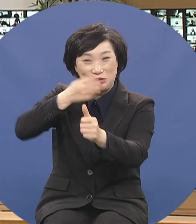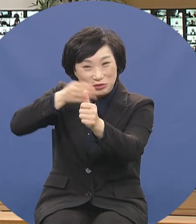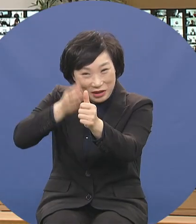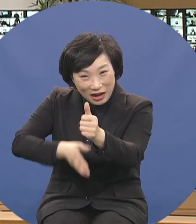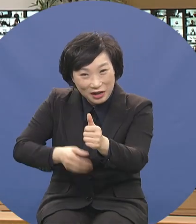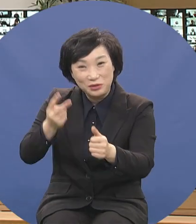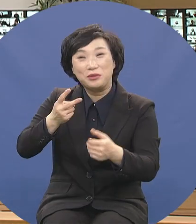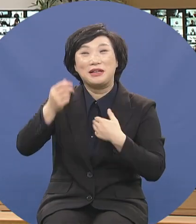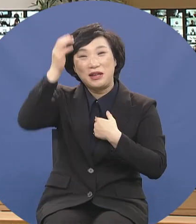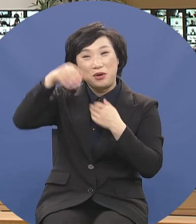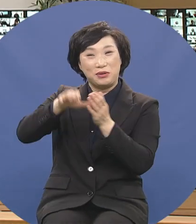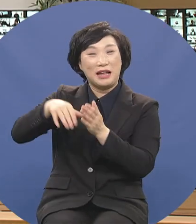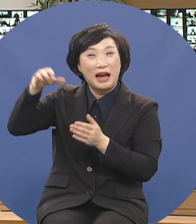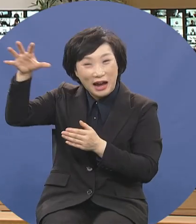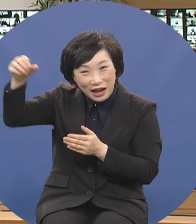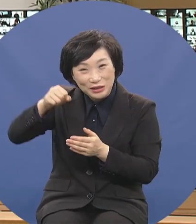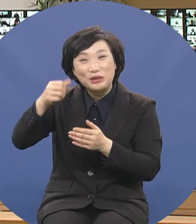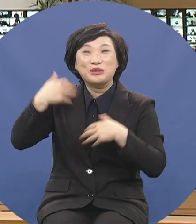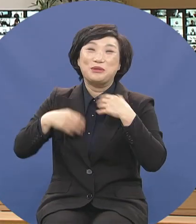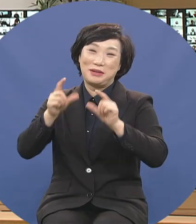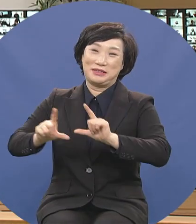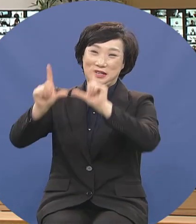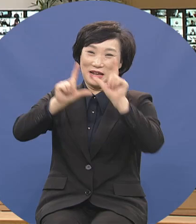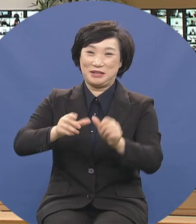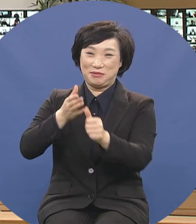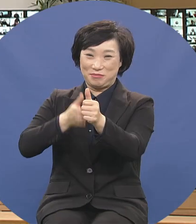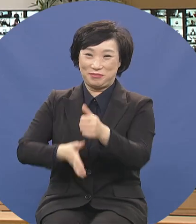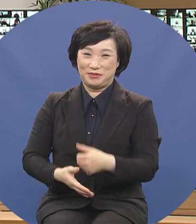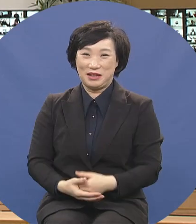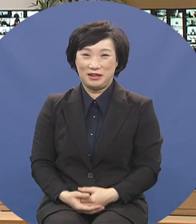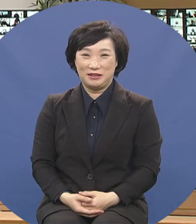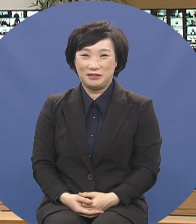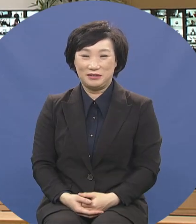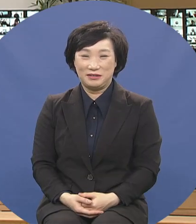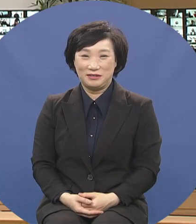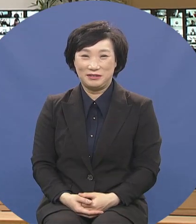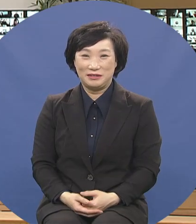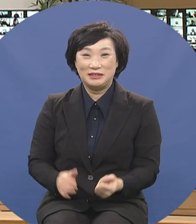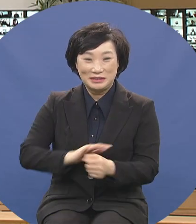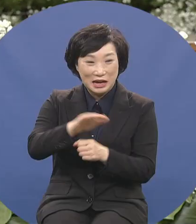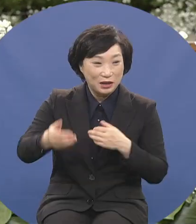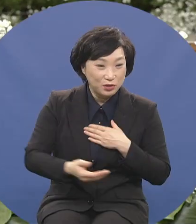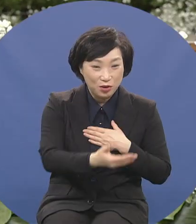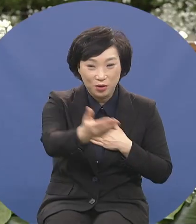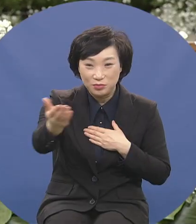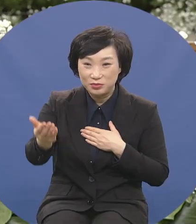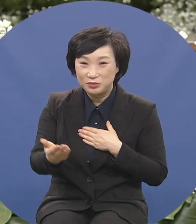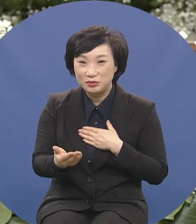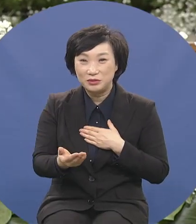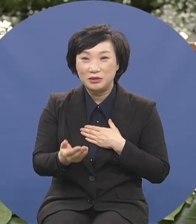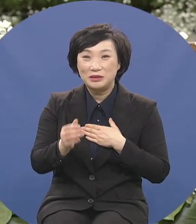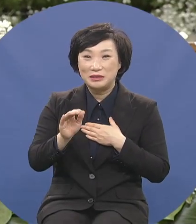내 영혼의 때 누리기를 주님의 이름으로 축원합니다. 사랑하는 여러분,